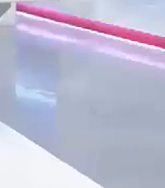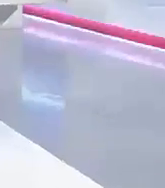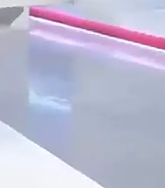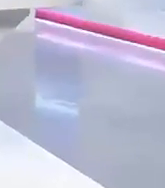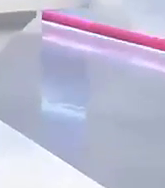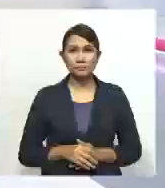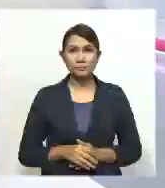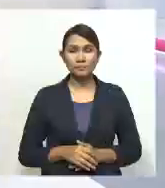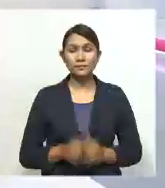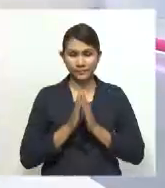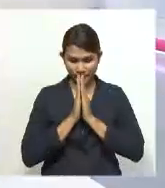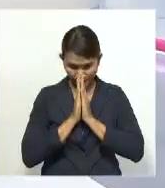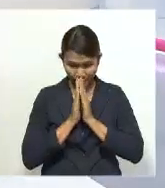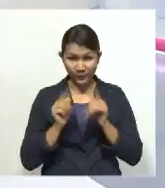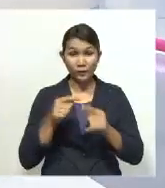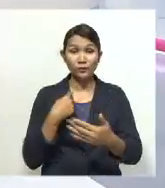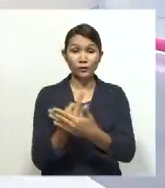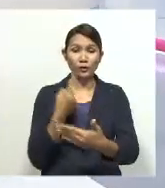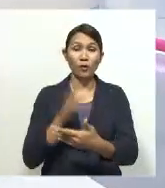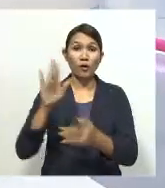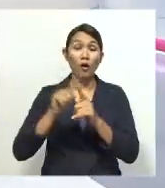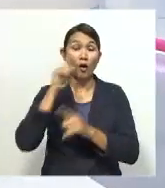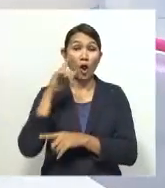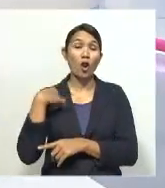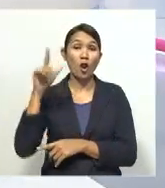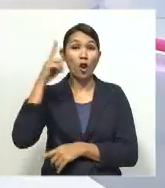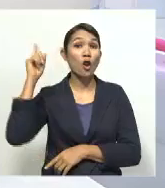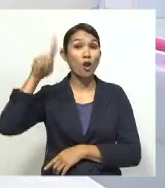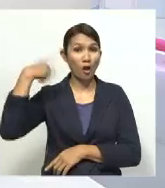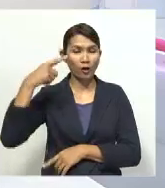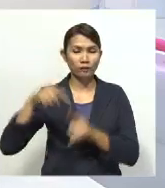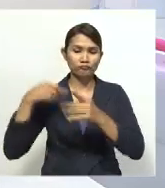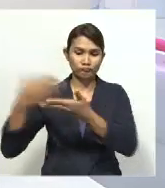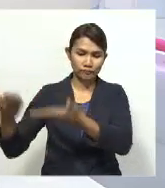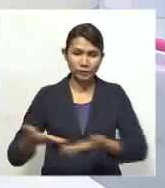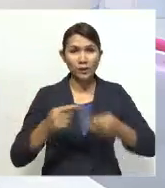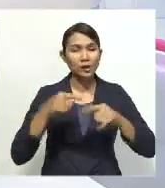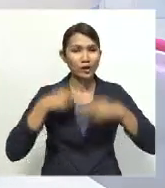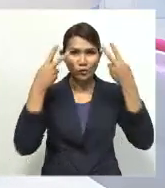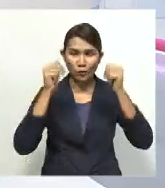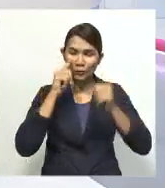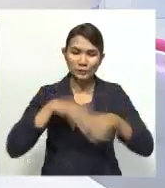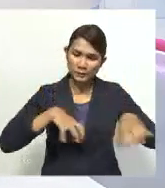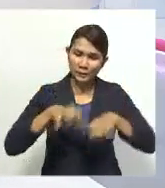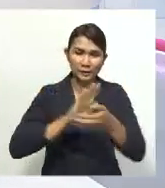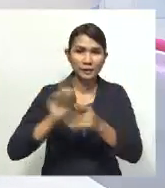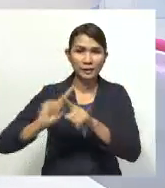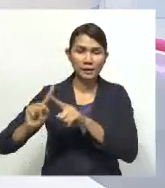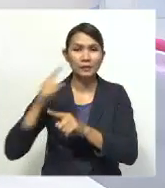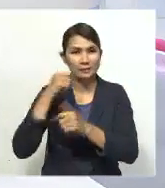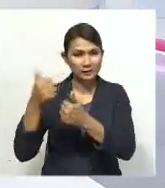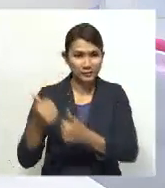คนไทยในลอนดอนก็ให้การต้อนรับนายกรัฐมนตรีนะครับหลังจากที่เดินทางถึงที่พักซึ่งเป็นการเดินทางไปอังกฤษในรอบ